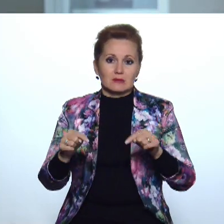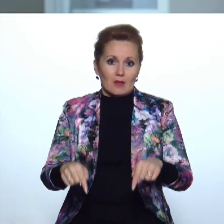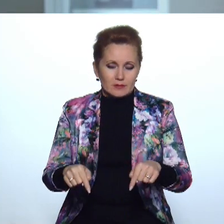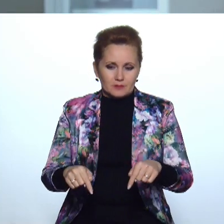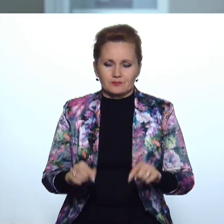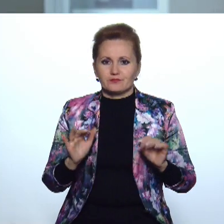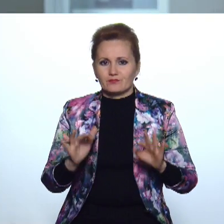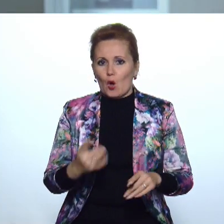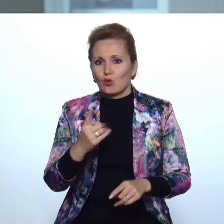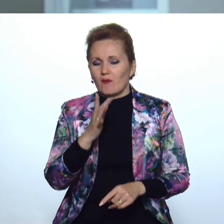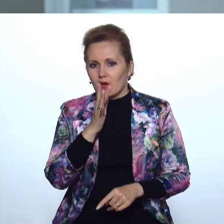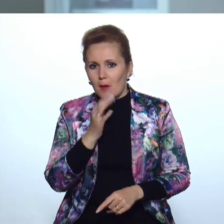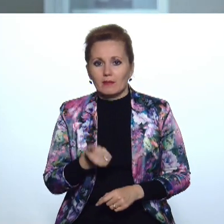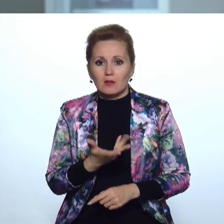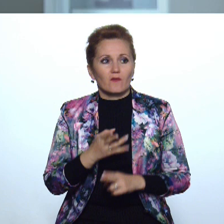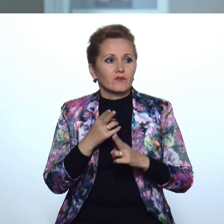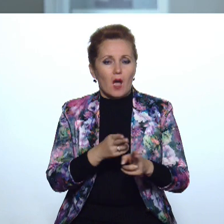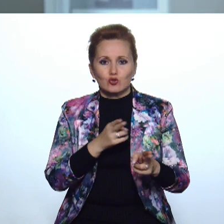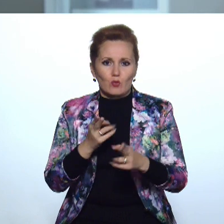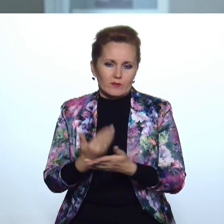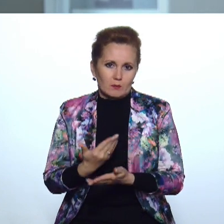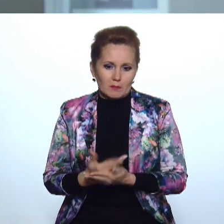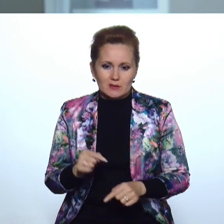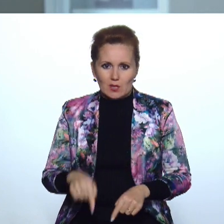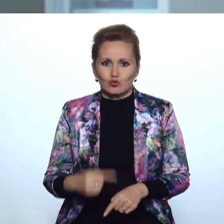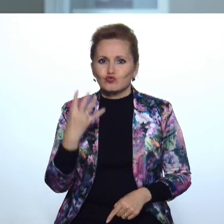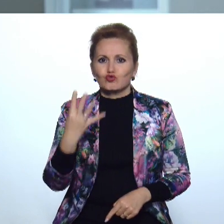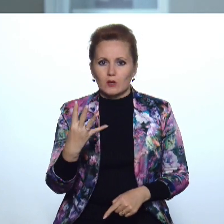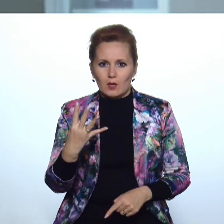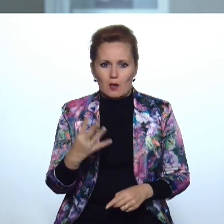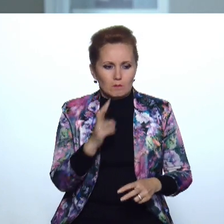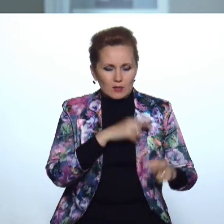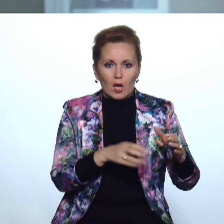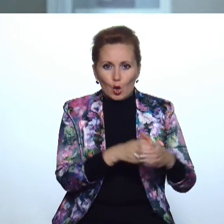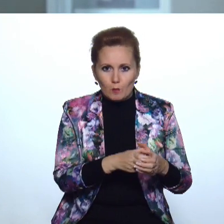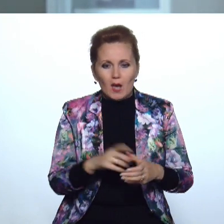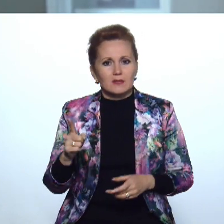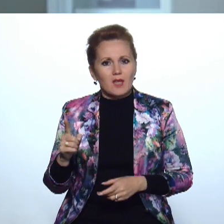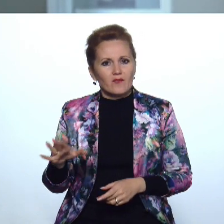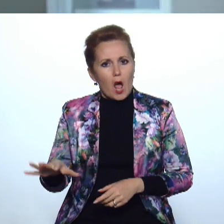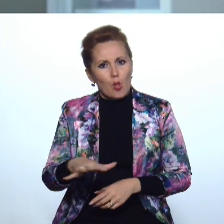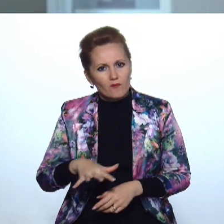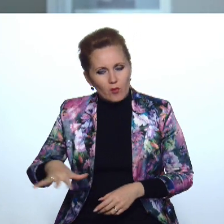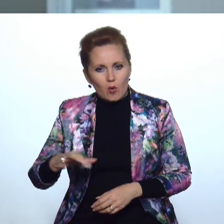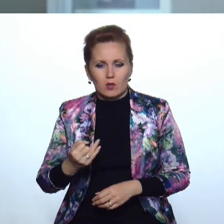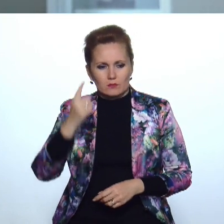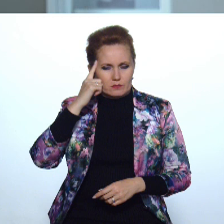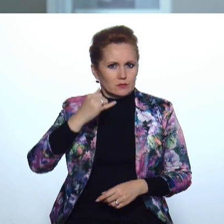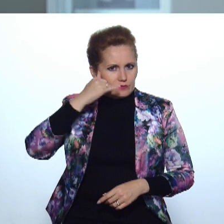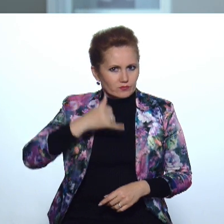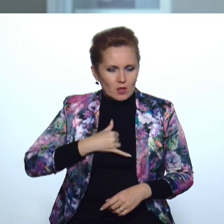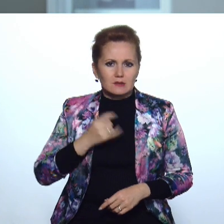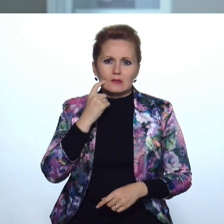идет одновременно несколько выездов, там, например, здесь 4 поисковых выезда идет по Завьяловскому району и поступает заявка